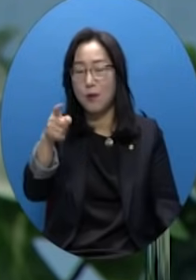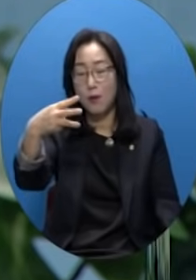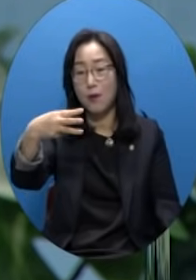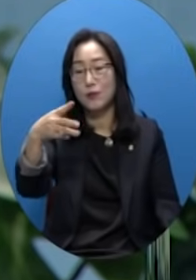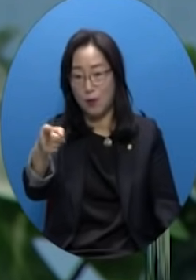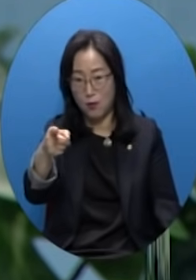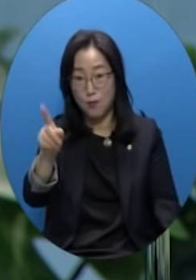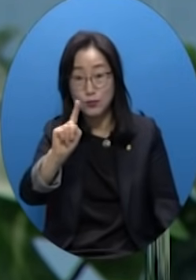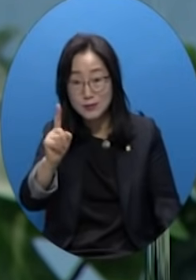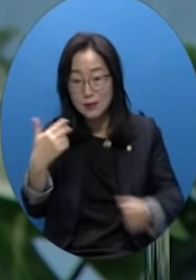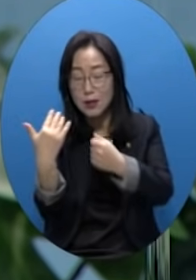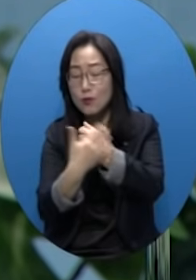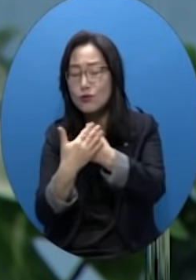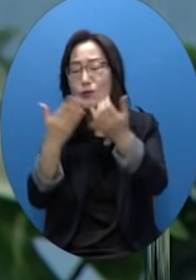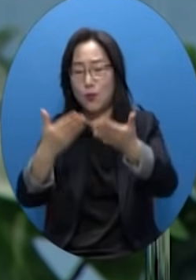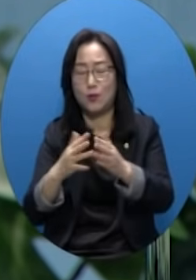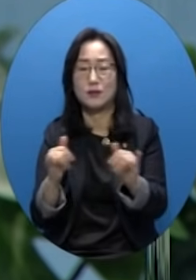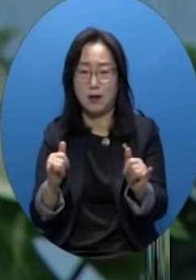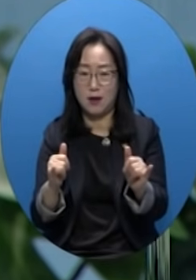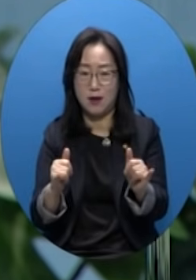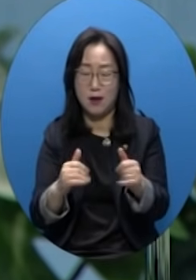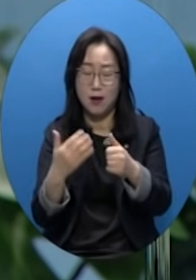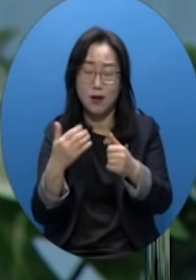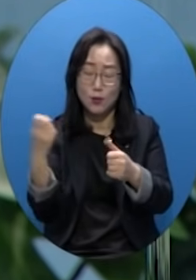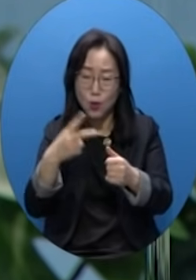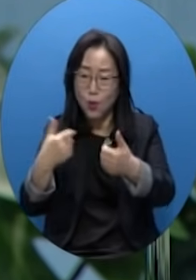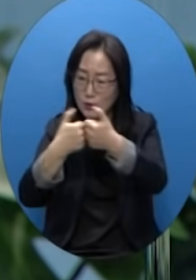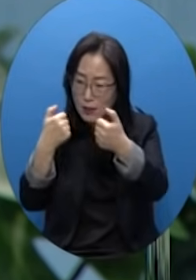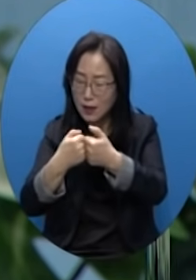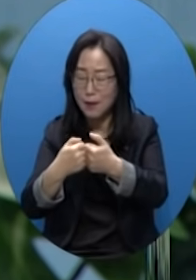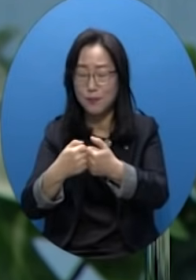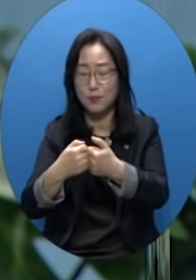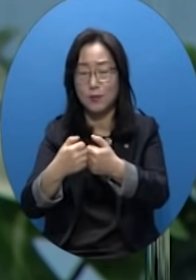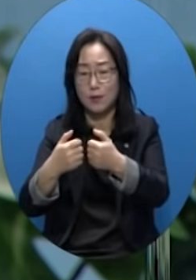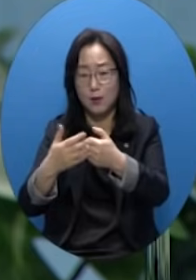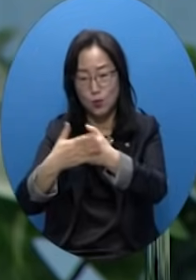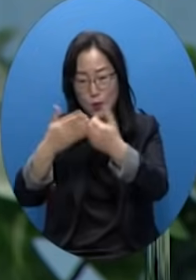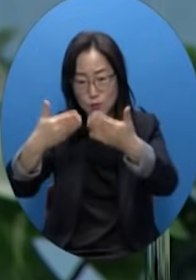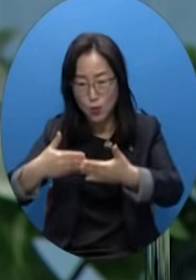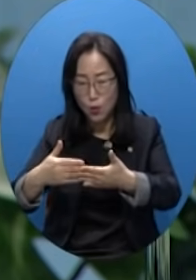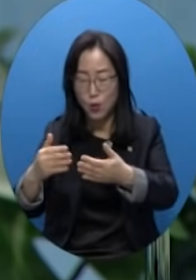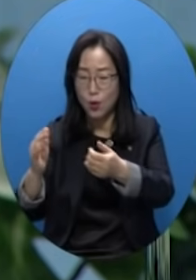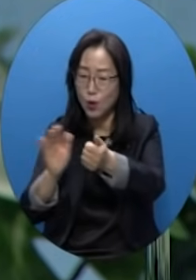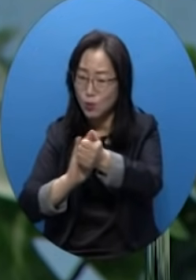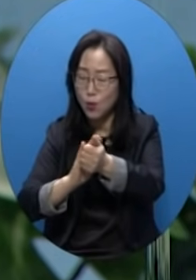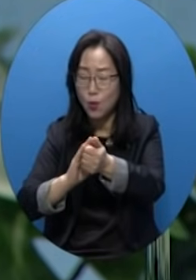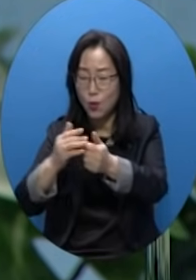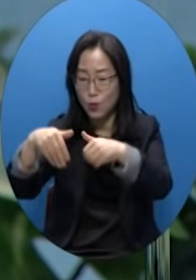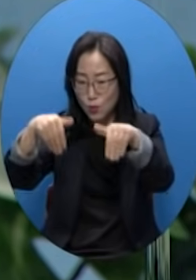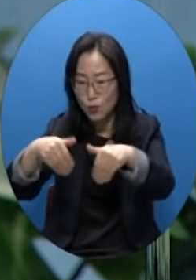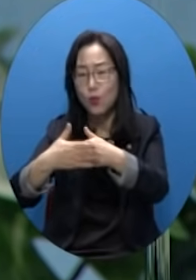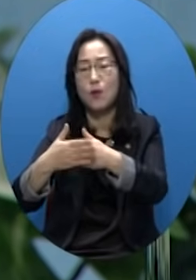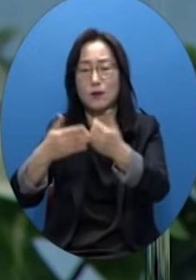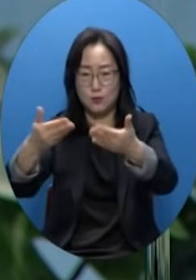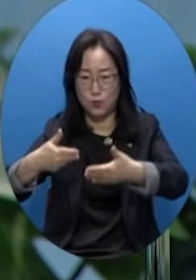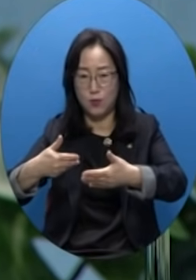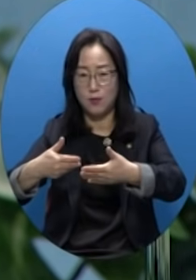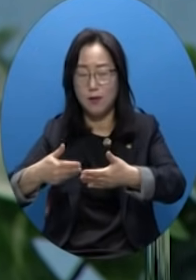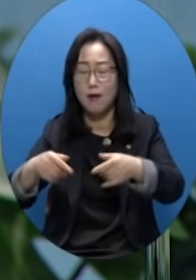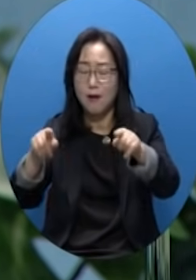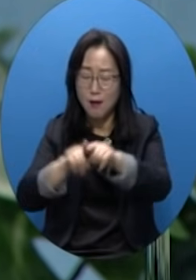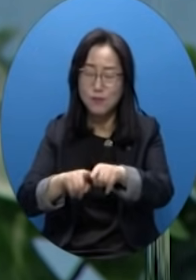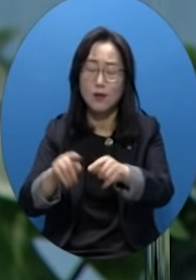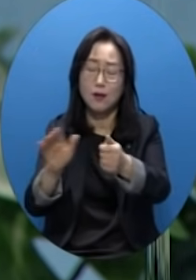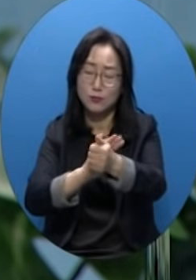주님이 우리의 위로자 가 되시고 상담자가 되시고 우리의 도우미가 되셔서 우리의 있었다 우리 함께 하시며 우리를 도와주고 함께